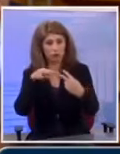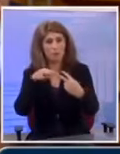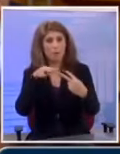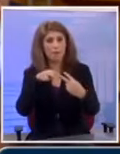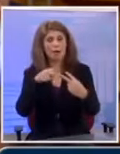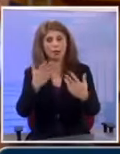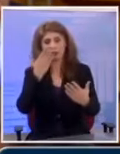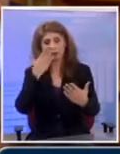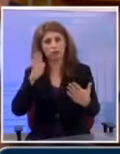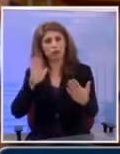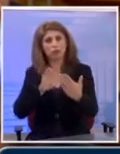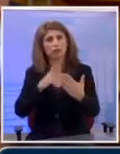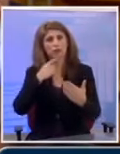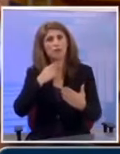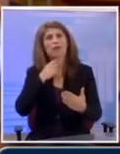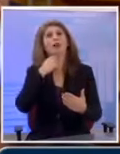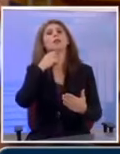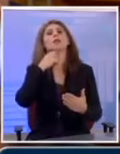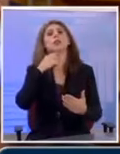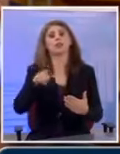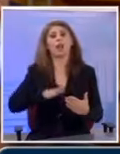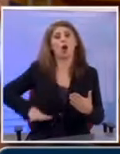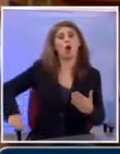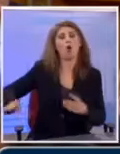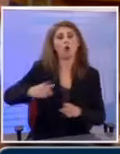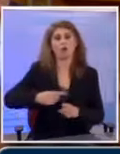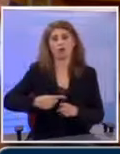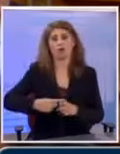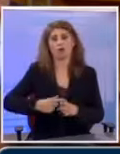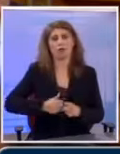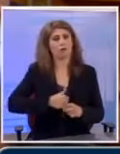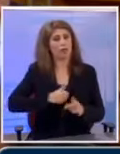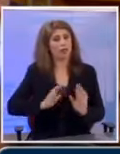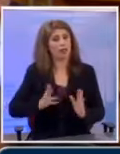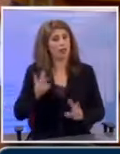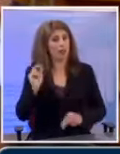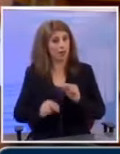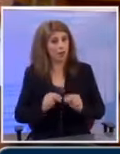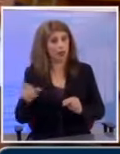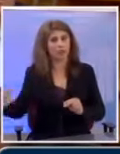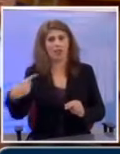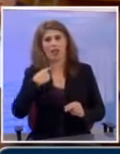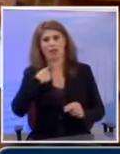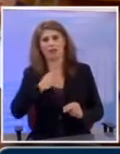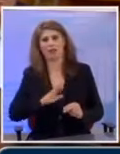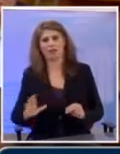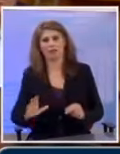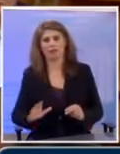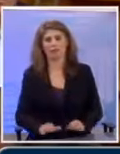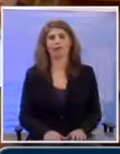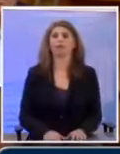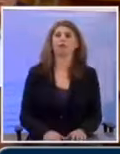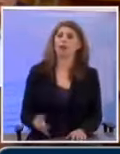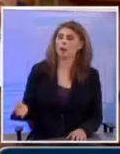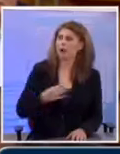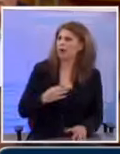κατά μέτωπο με το κεφάλι ψηλά τον ελληνικό λαό. Διότι κάναμε εκλογές, κύριε Μητσοτάκη, τις οποίες χάσατε. Μας λέτε,